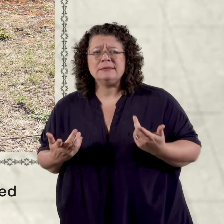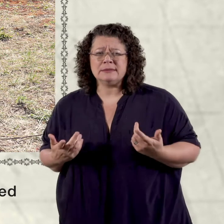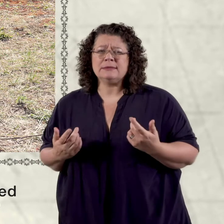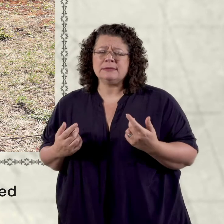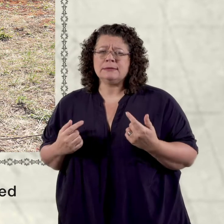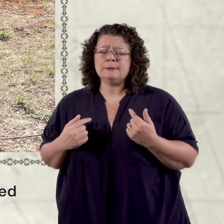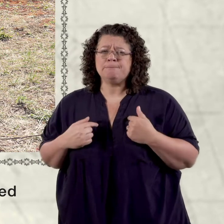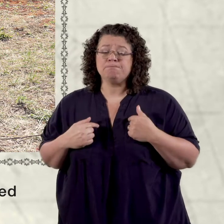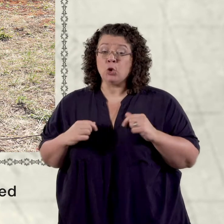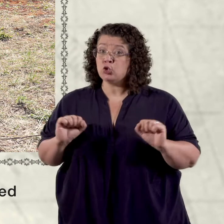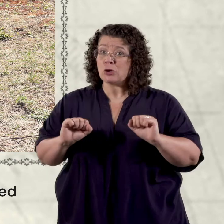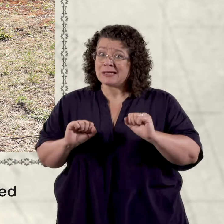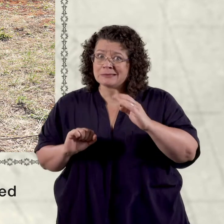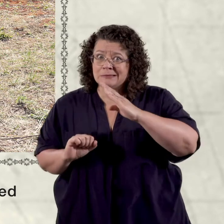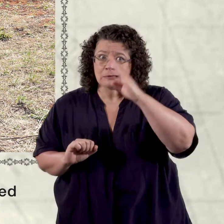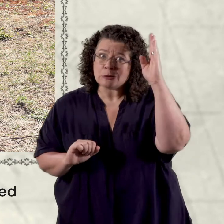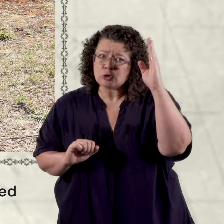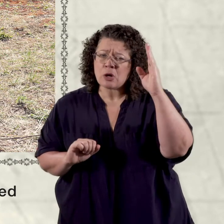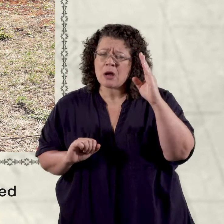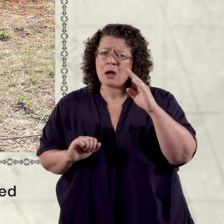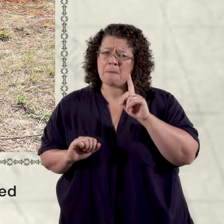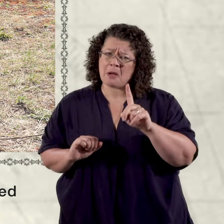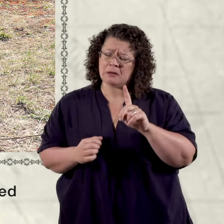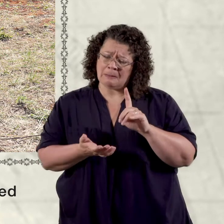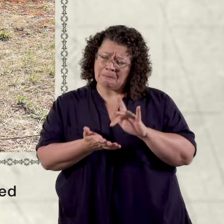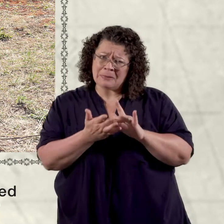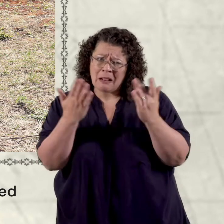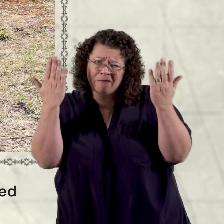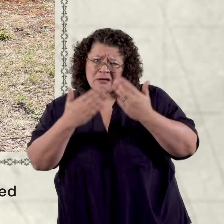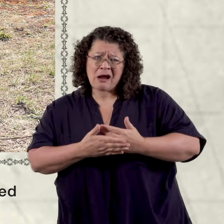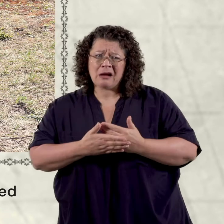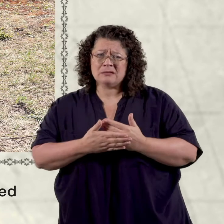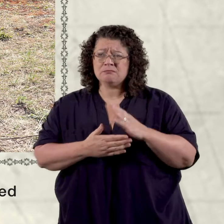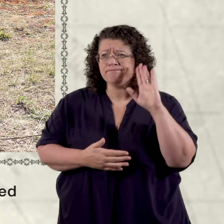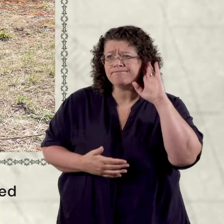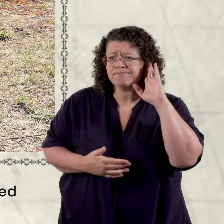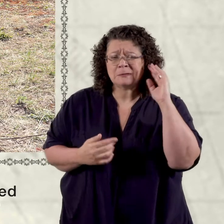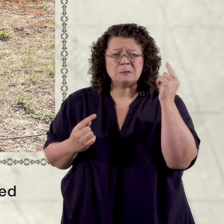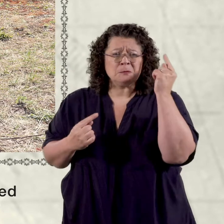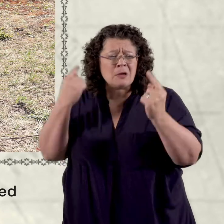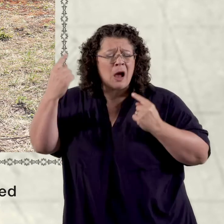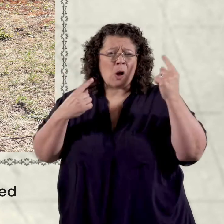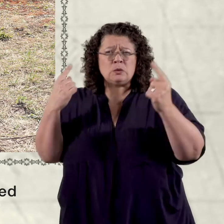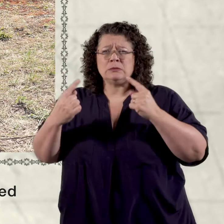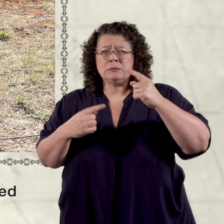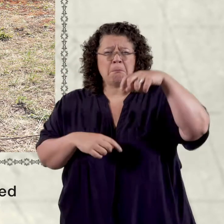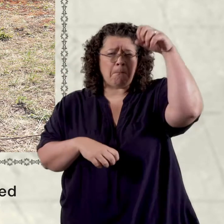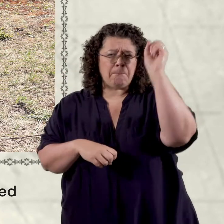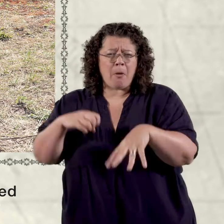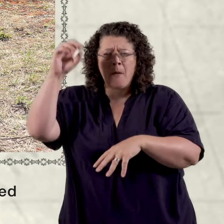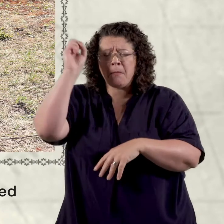yng nghanol y nos, byddaf yn clywed sŵn magnelau, fel o chneidiau o bell.